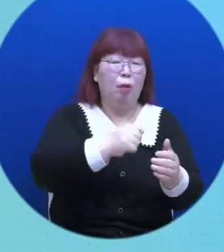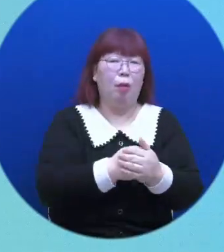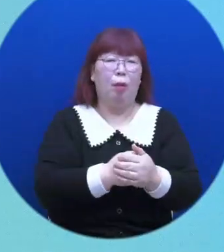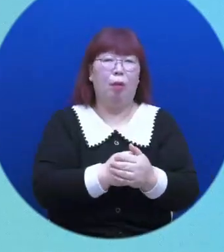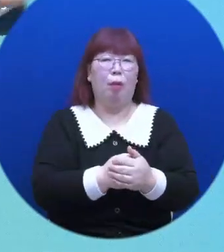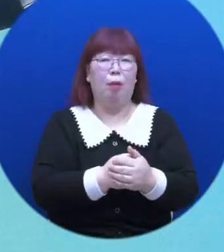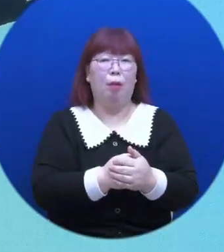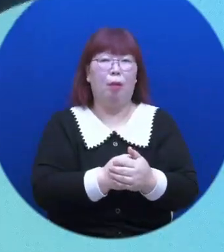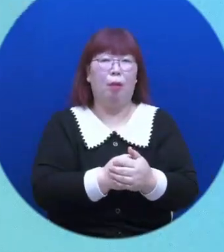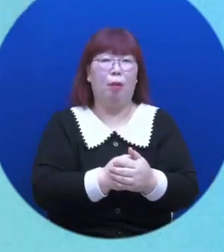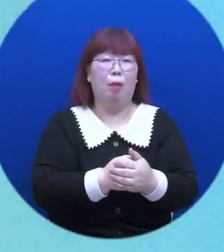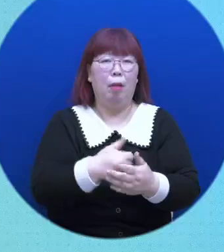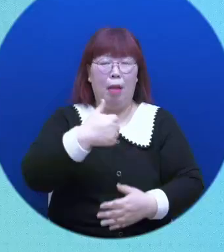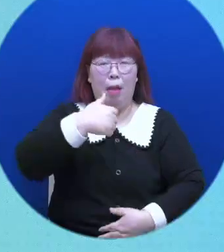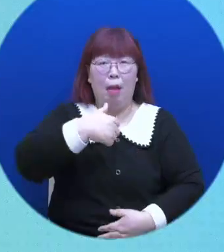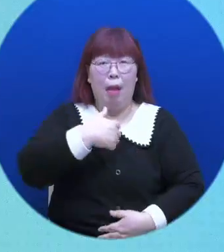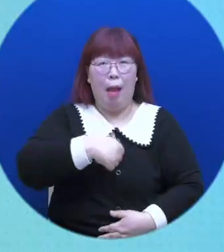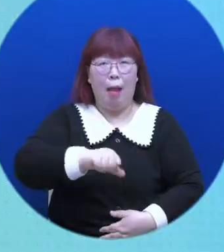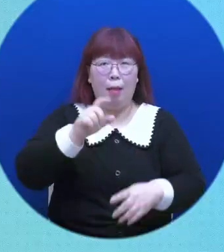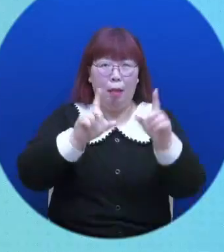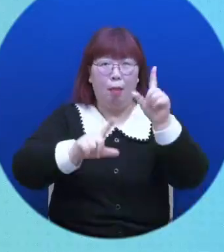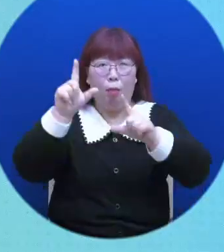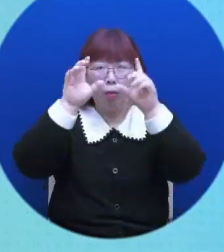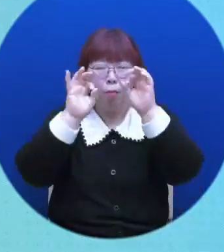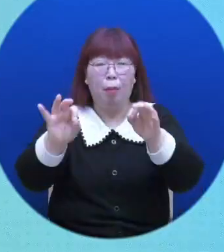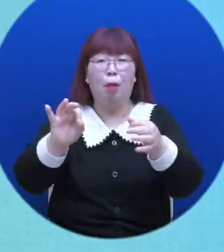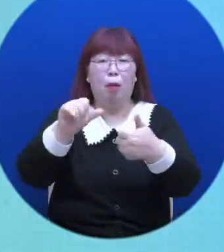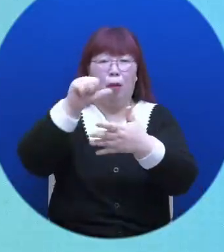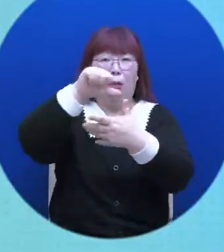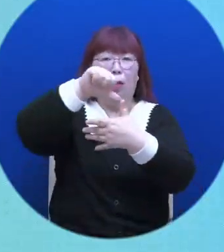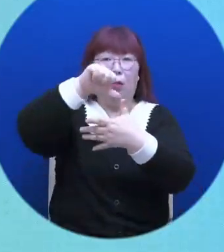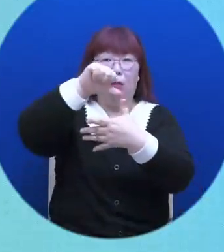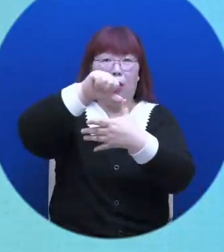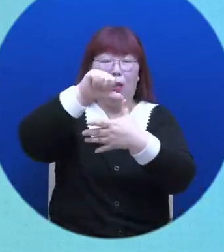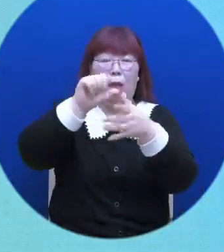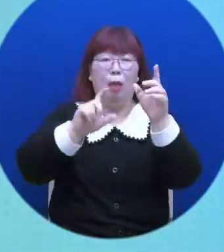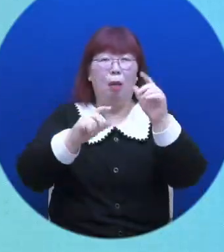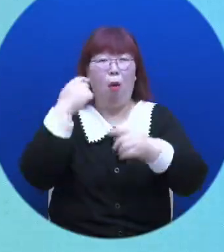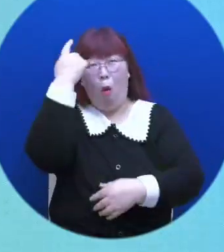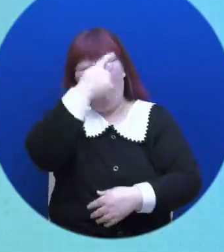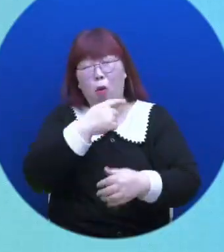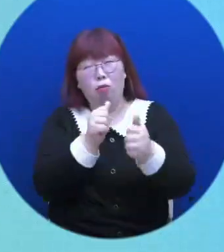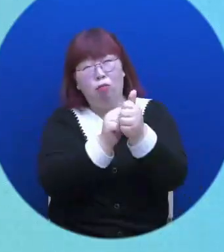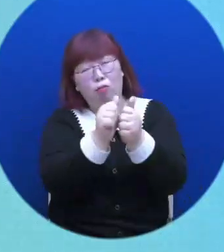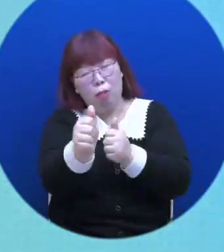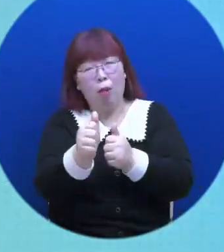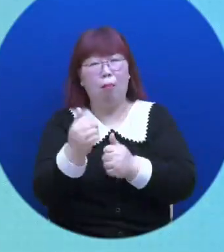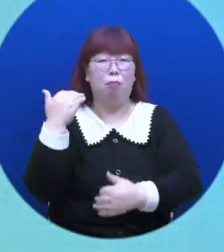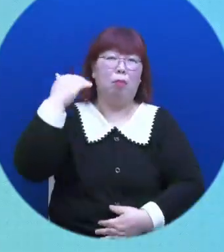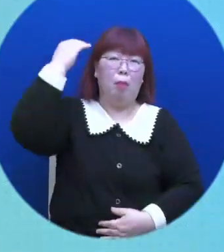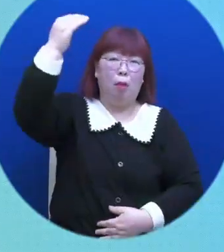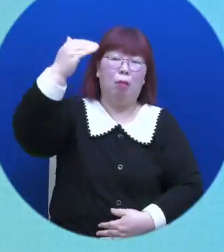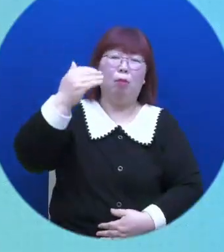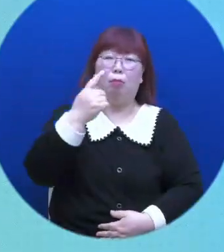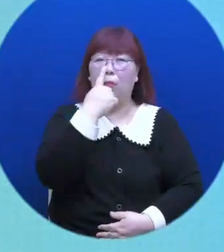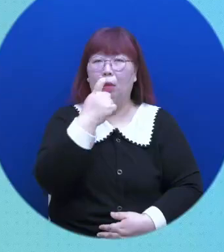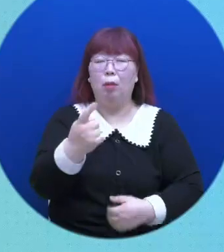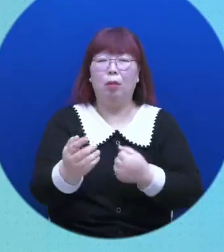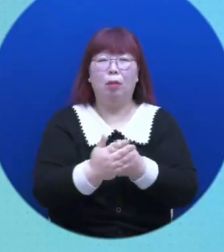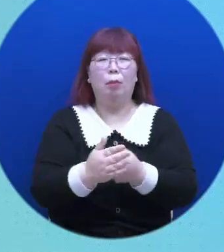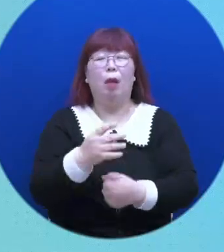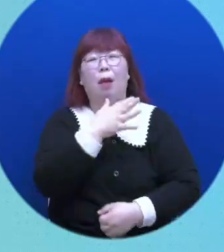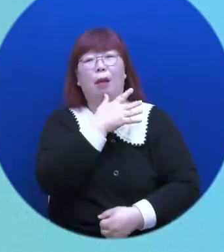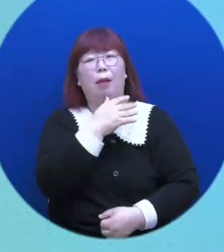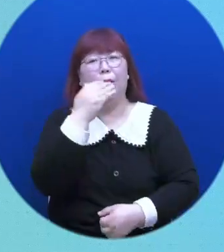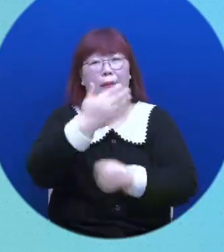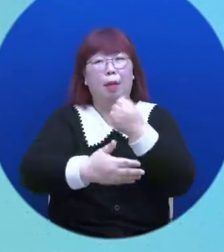돌아오는데 엄청난 멋진 모습이잖아요. 인물 좋지, 키, 호대 좋지. 그런 모습을 보며 하나님이